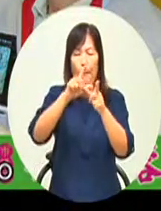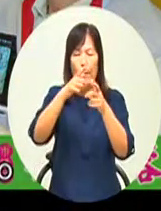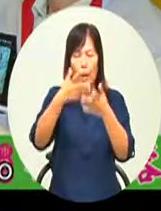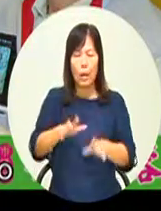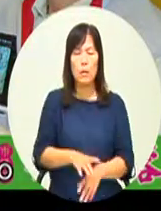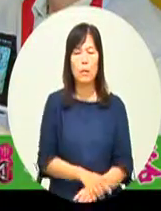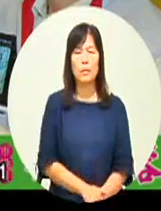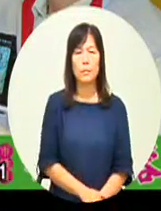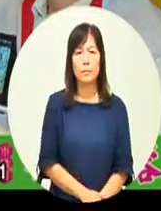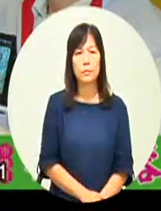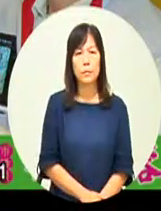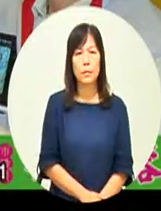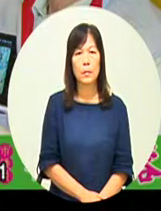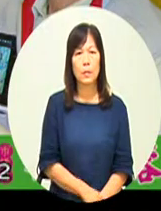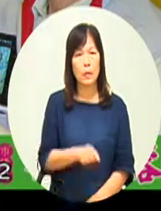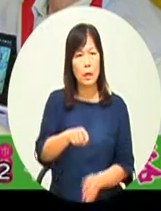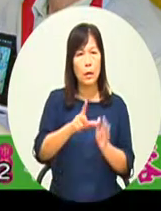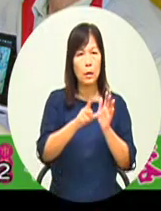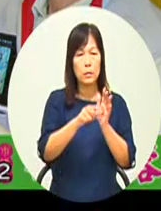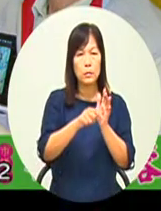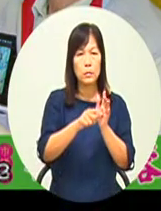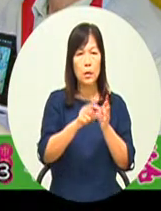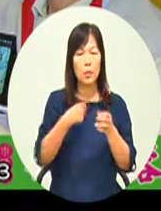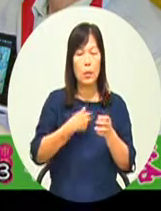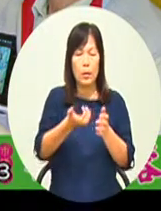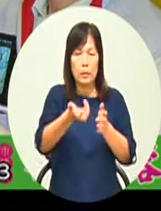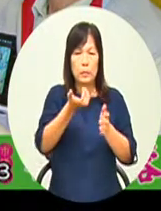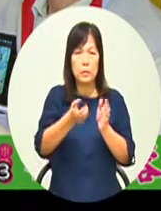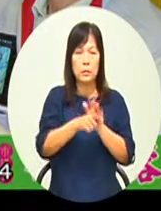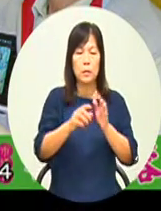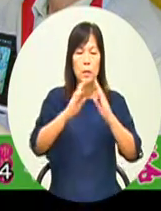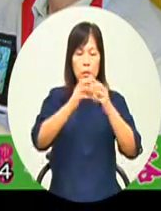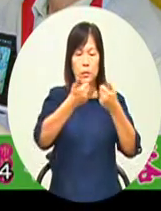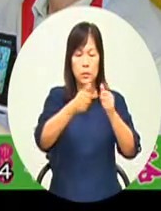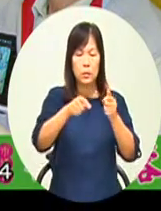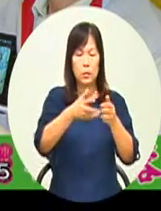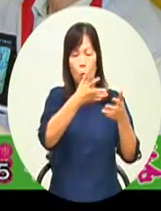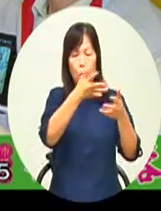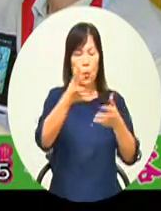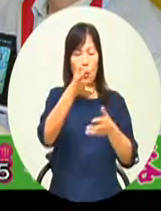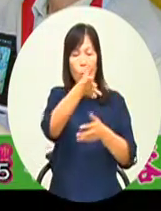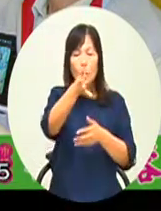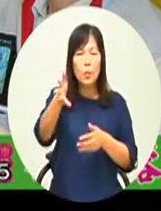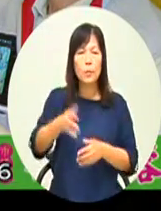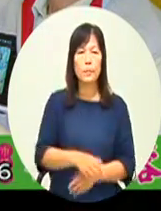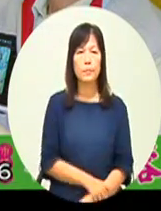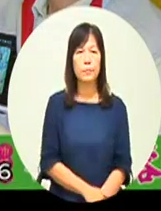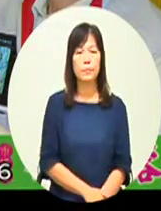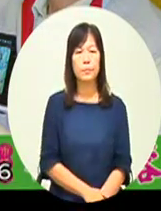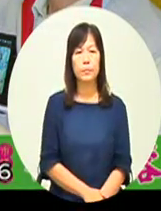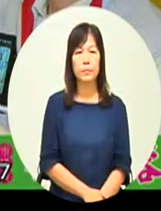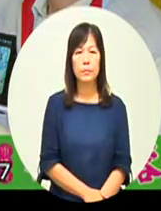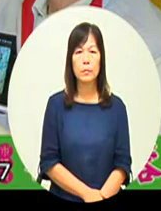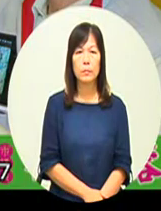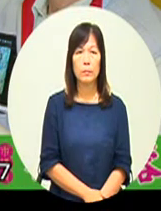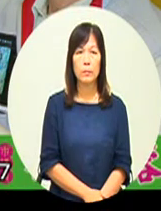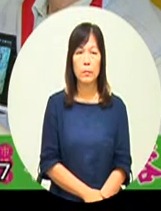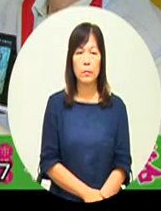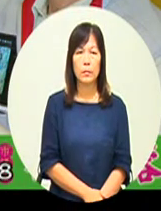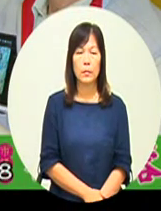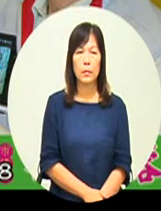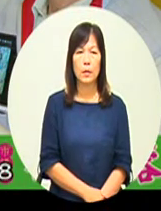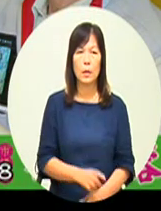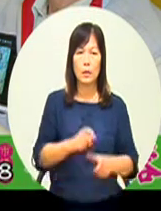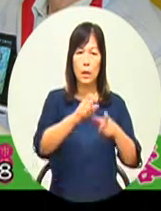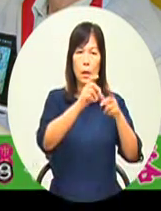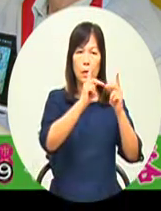好，在当时本席在议会质询，那捷运公